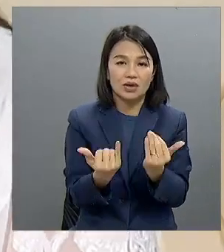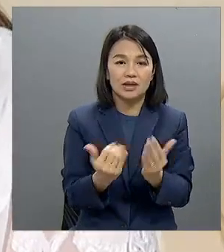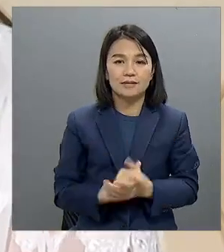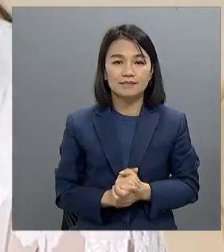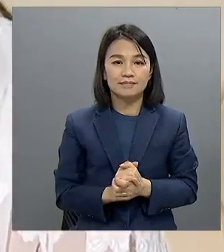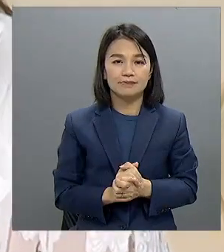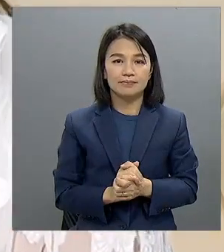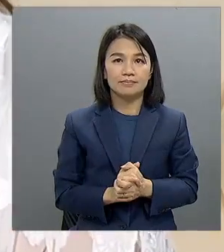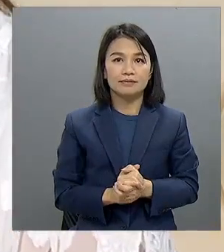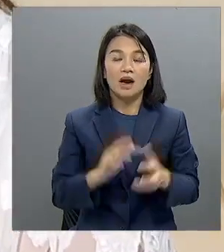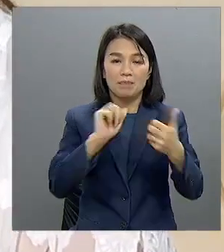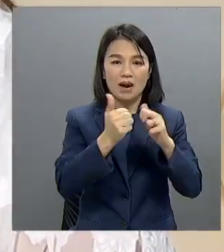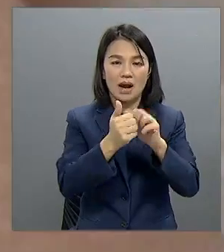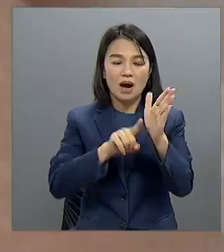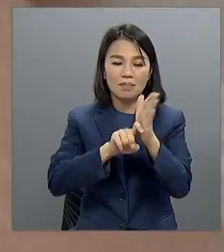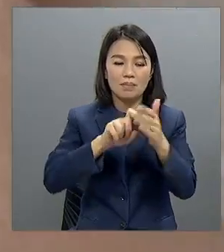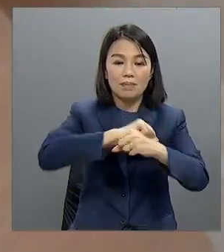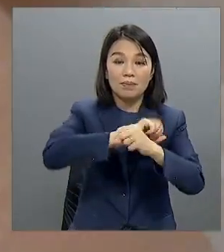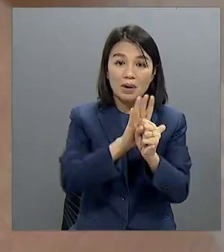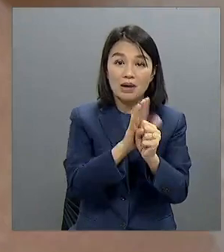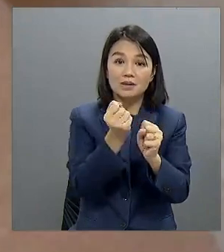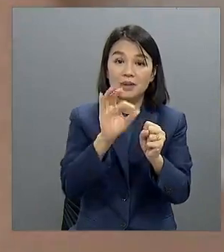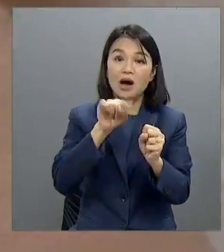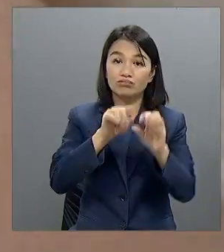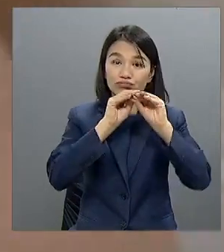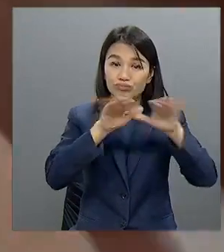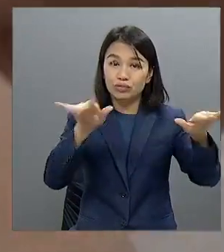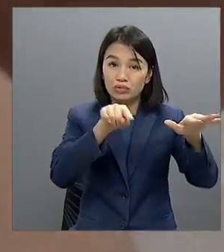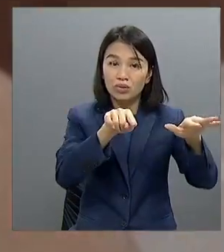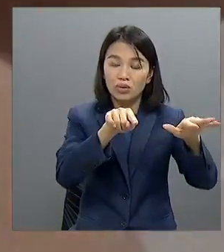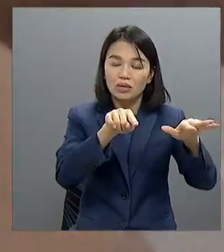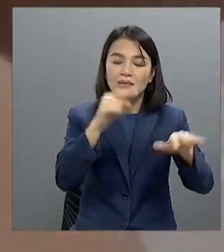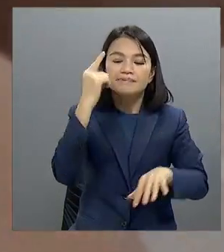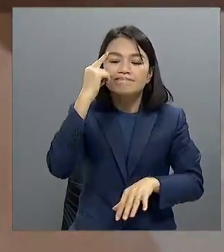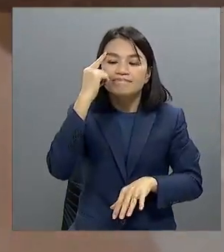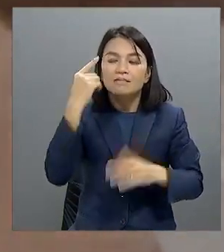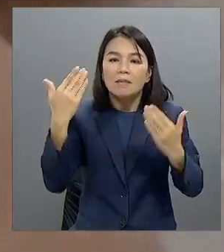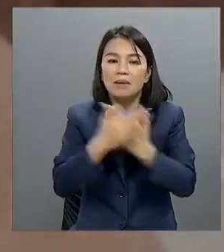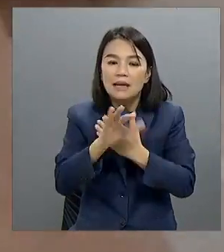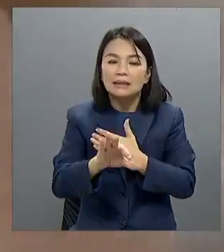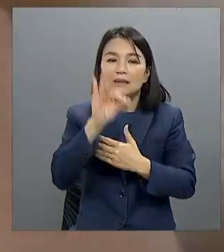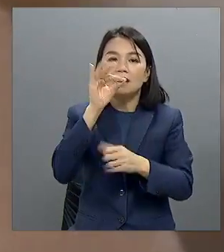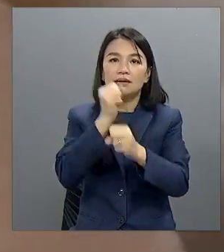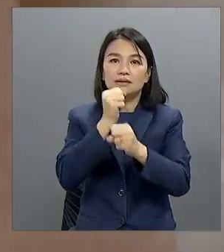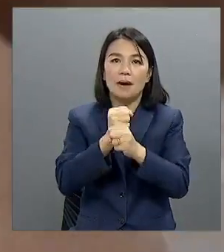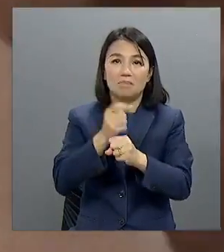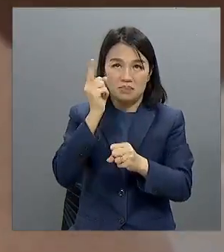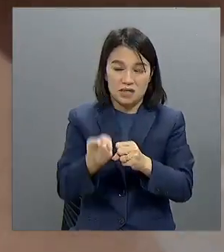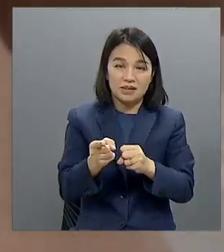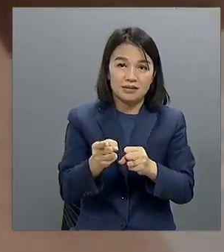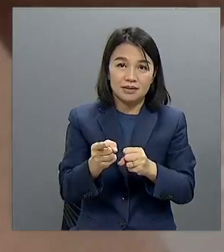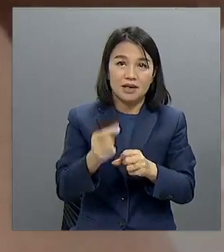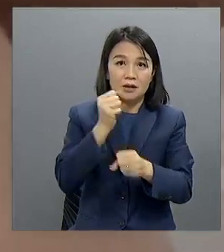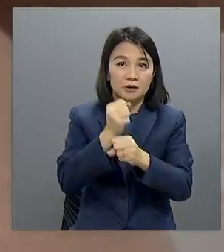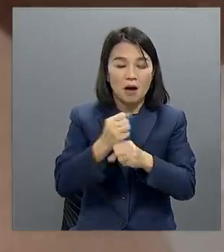กฤตโควิดที่เราผ่านมาเนี่ยนะคะเราก็ได้เอามันออกมาใช้อย่างเต็มที่เพราะฉะนั้นเนี่ย